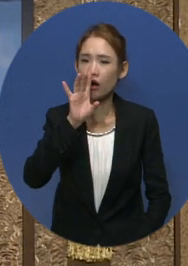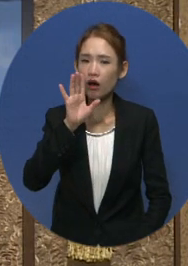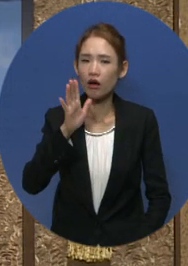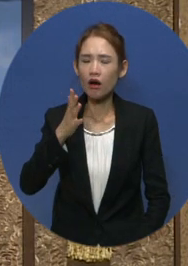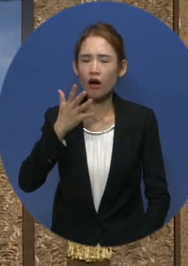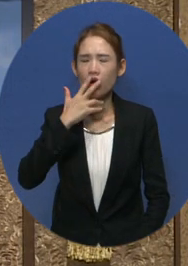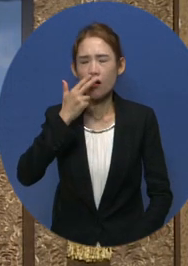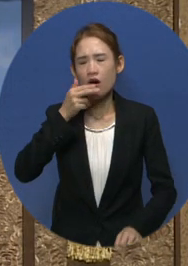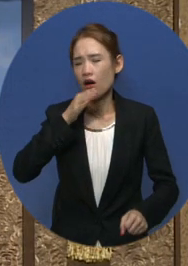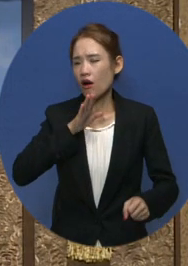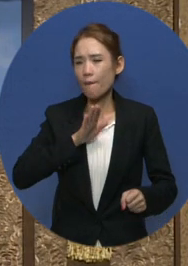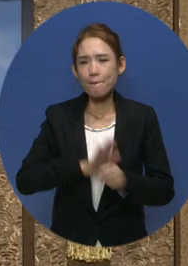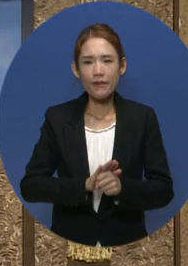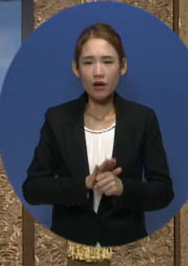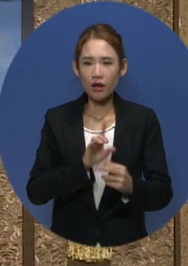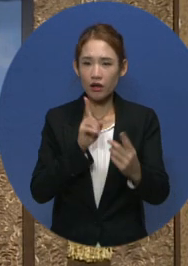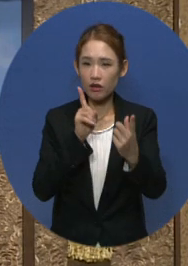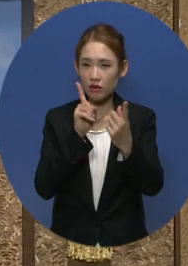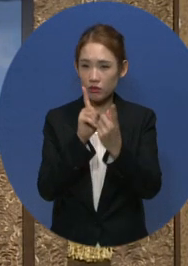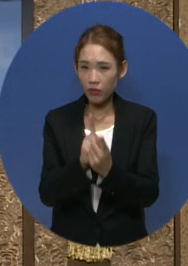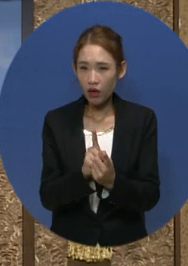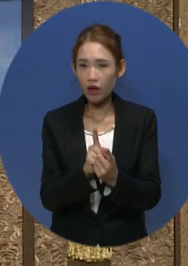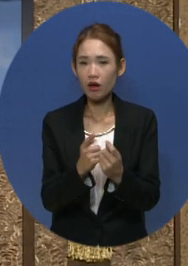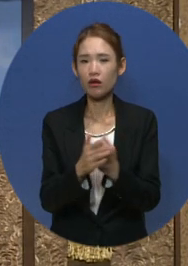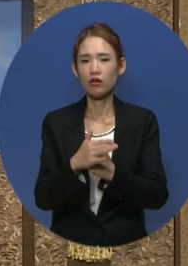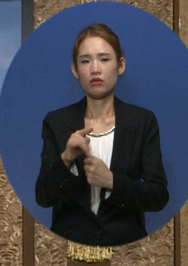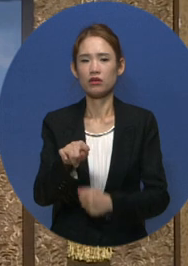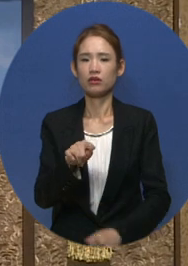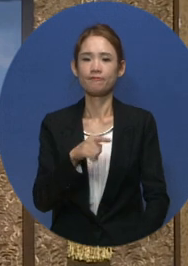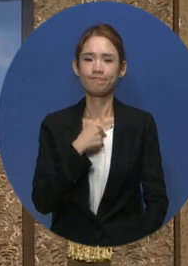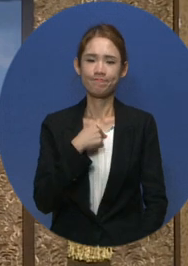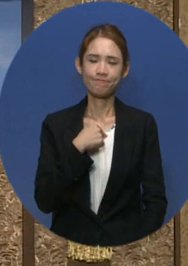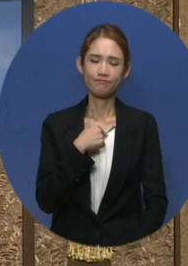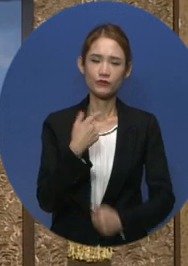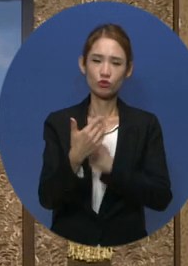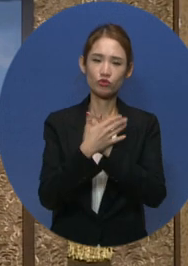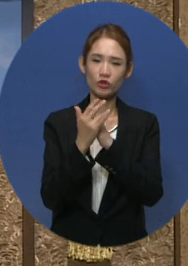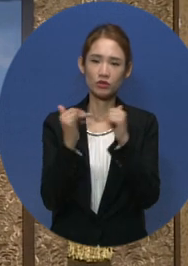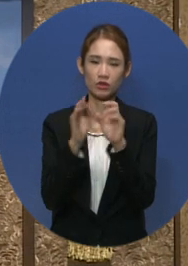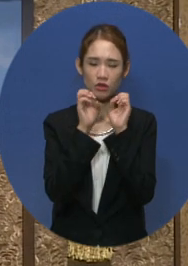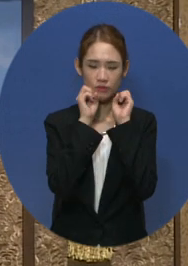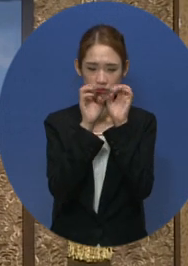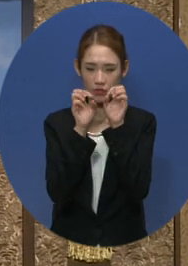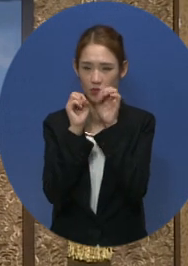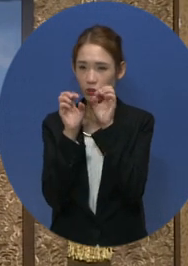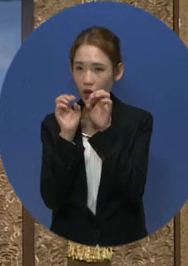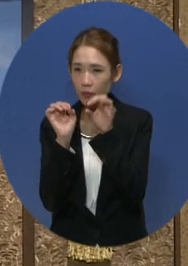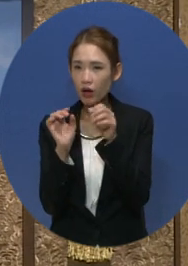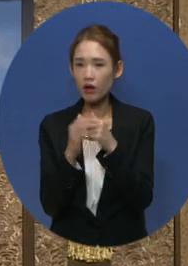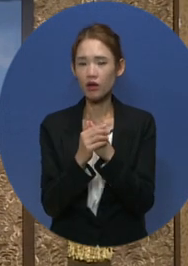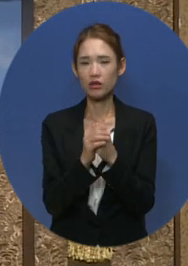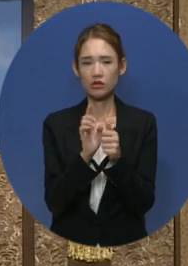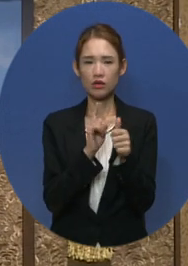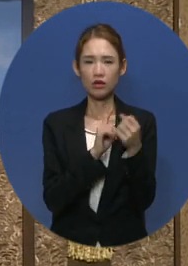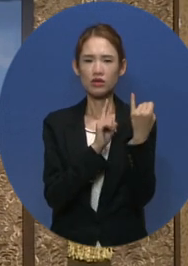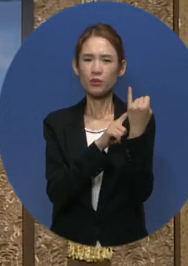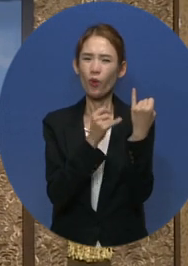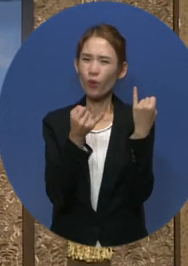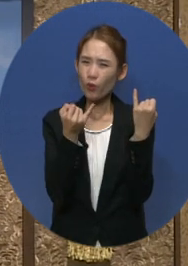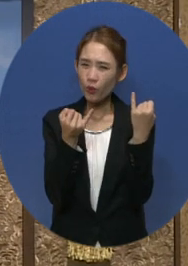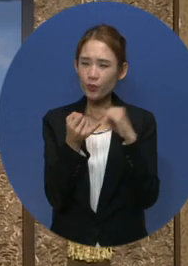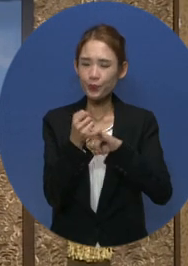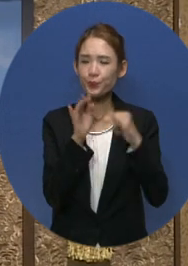막힌 그런 상황을 접하고 네. 이제 후원자들에게 알렸습니다. 아, 이분을 정말 도와야